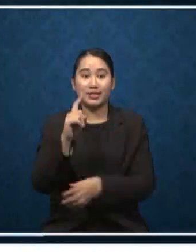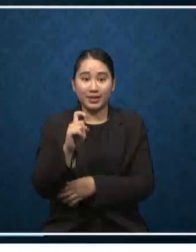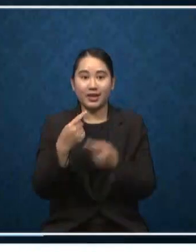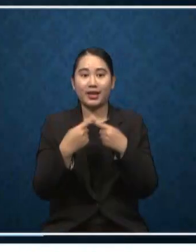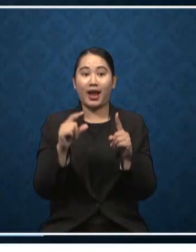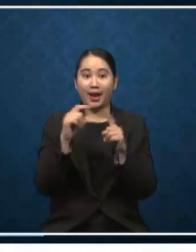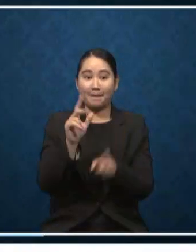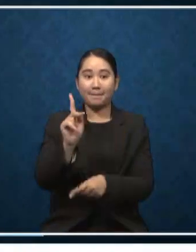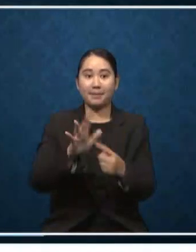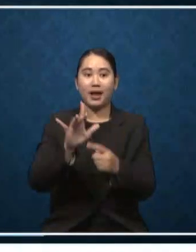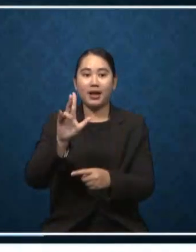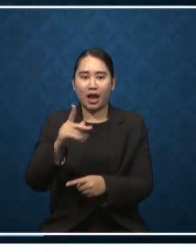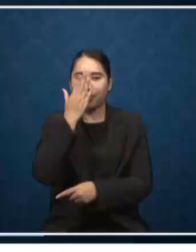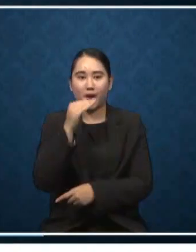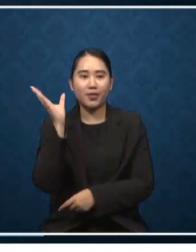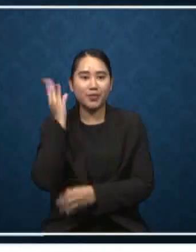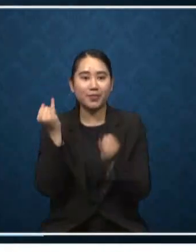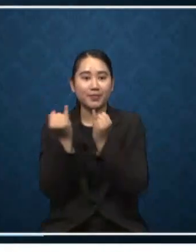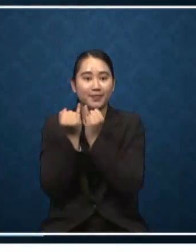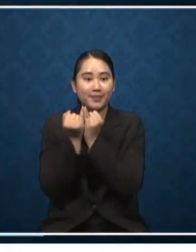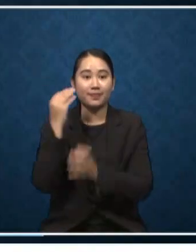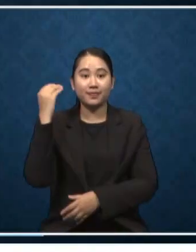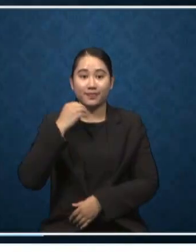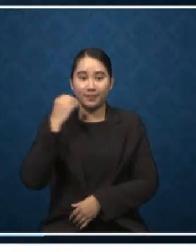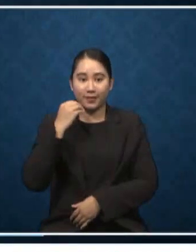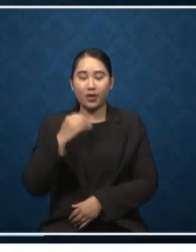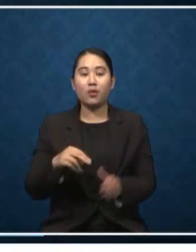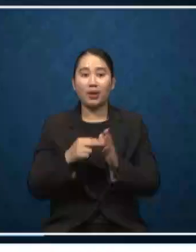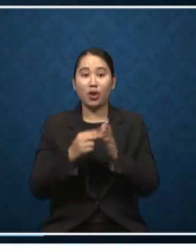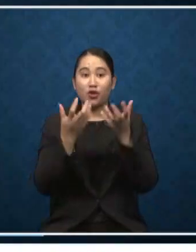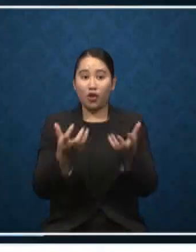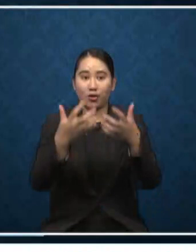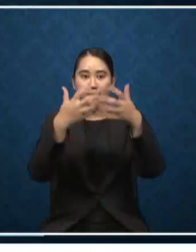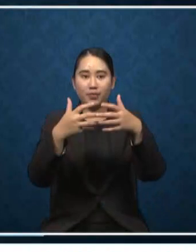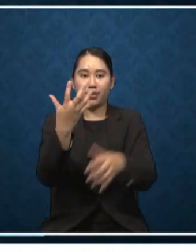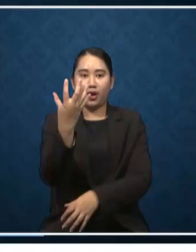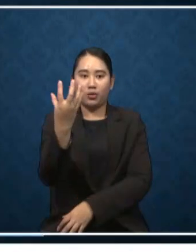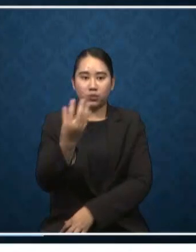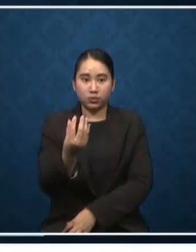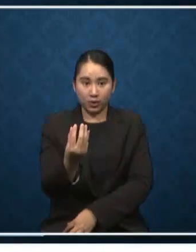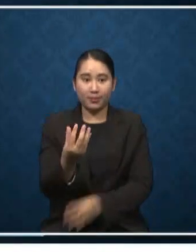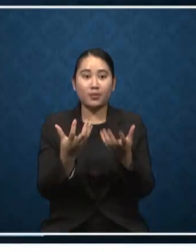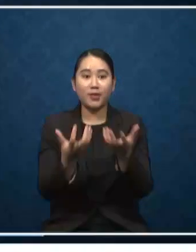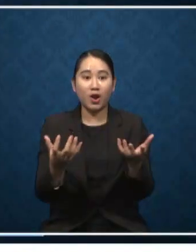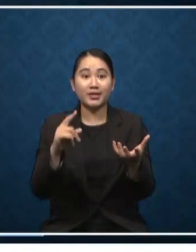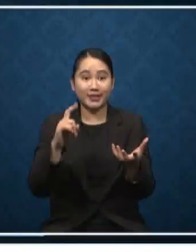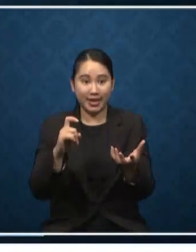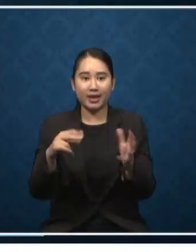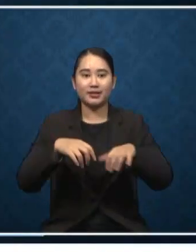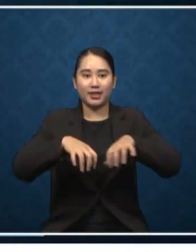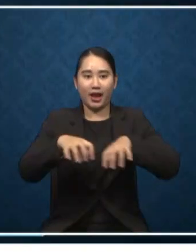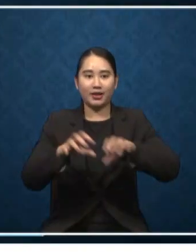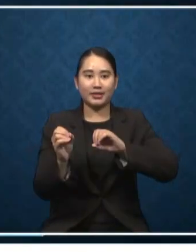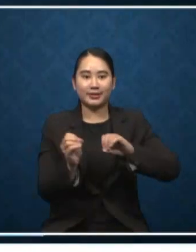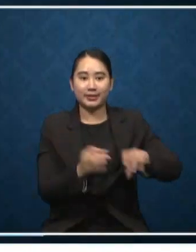เราใช้กจุดเคยชินนะครับอะไรก็ตามที่เหลอจการสากรรมเราถือเป็กากทั้งหมดคืต้มีการจดการเอออก